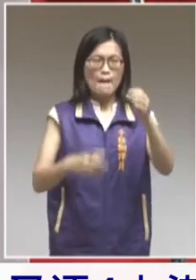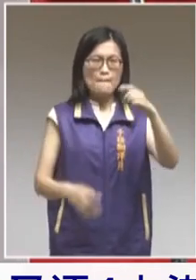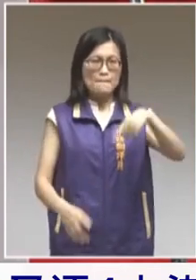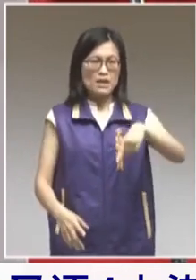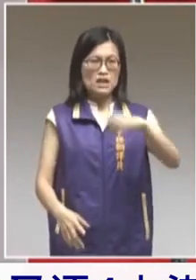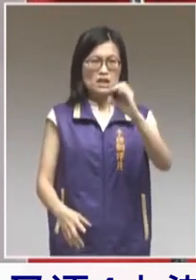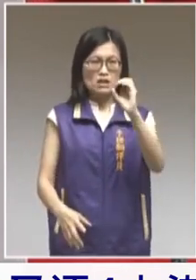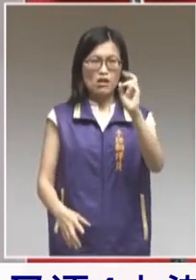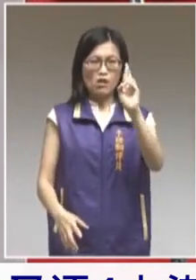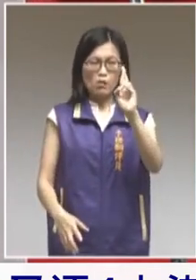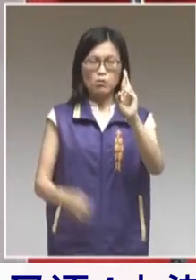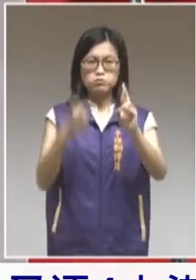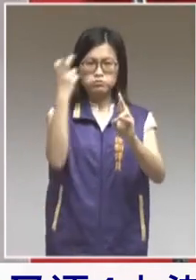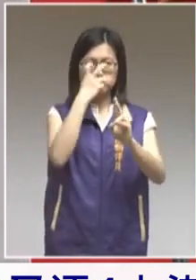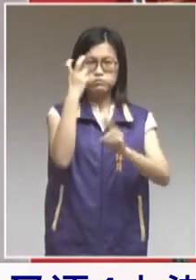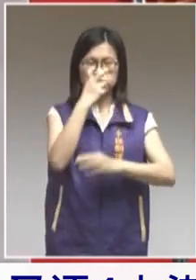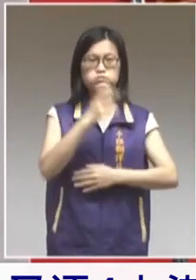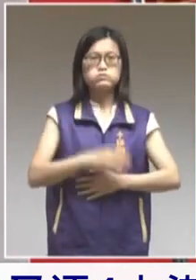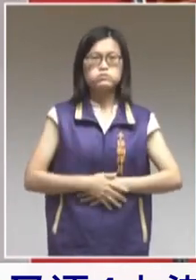从